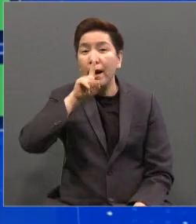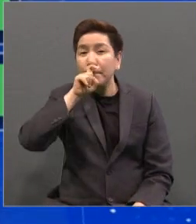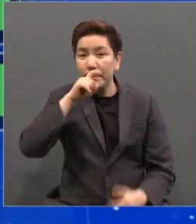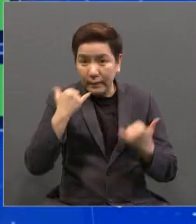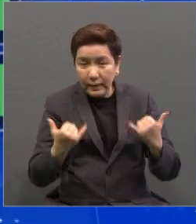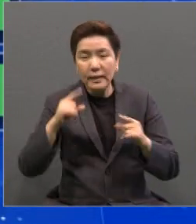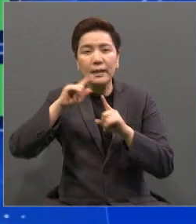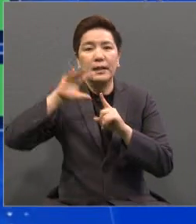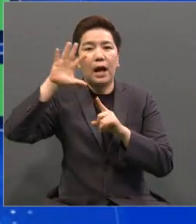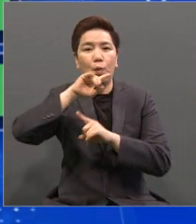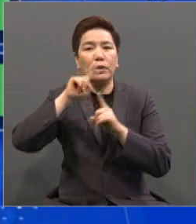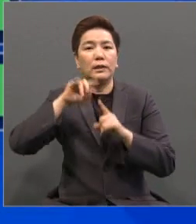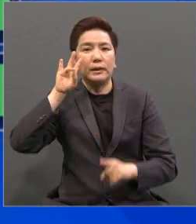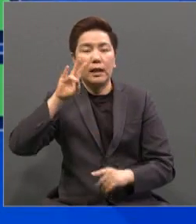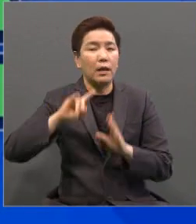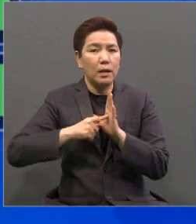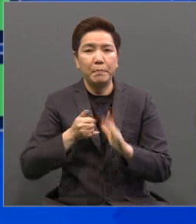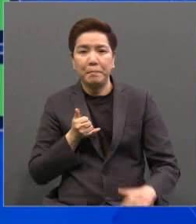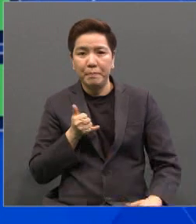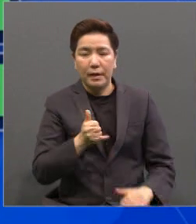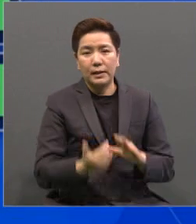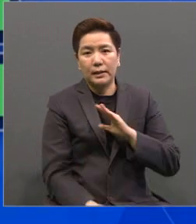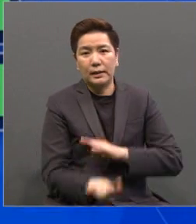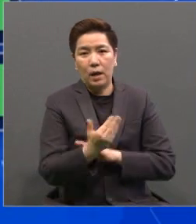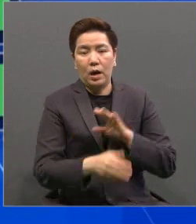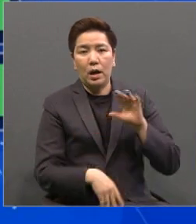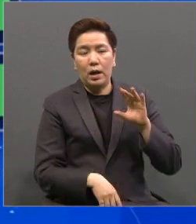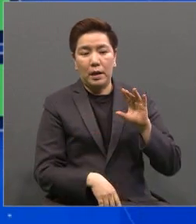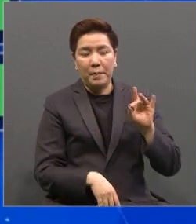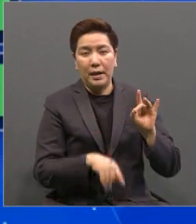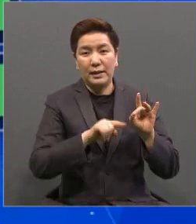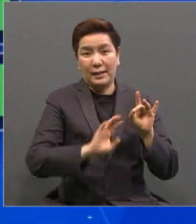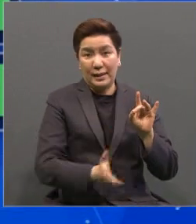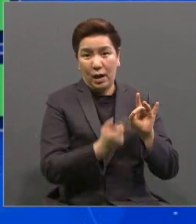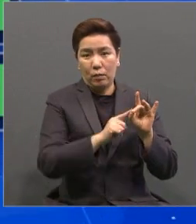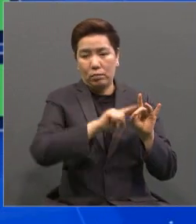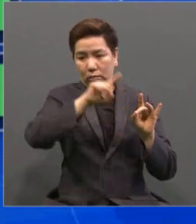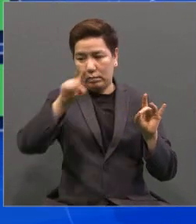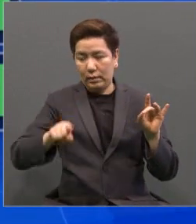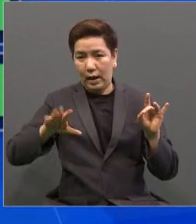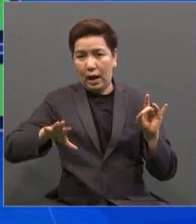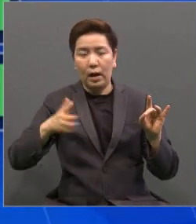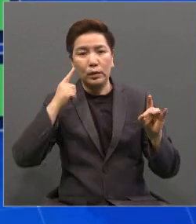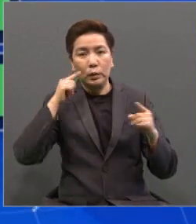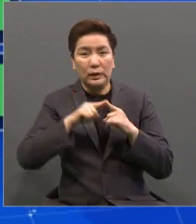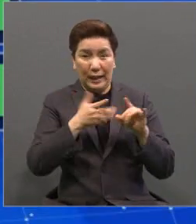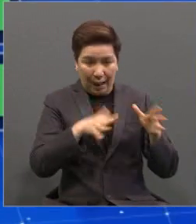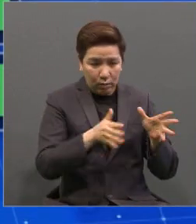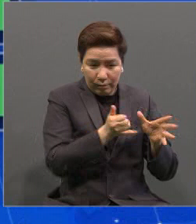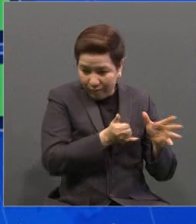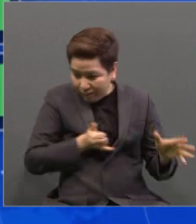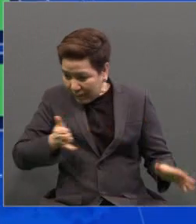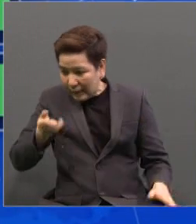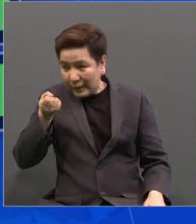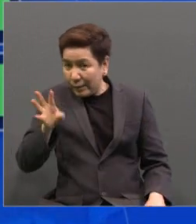นะคะ 7พฤษภาคมค่ะเริ่มไปใช้สิทธิ์ตั้งแต่ 8โมงเช้าจนถึง 17:00นโดยจะไม่สามารถไปใช้สิทธิ์เลือกตั้งในวันที่ 14พฤษภาคม